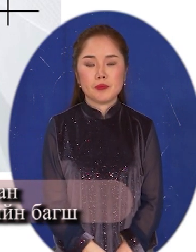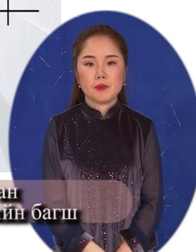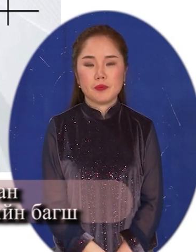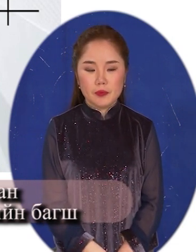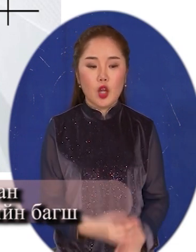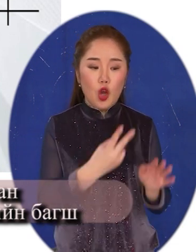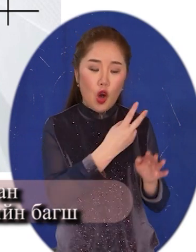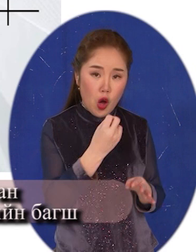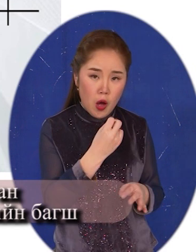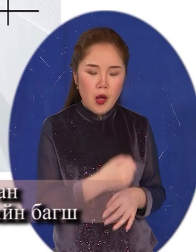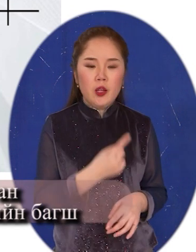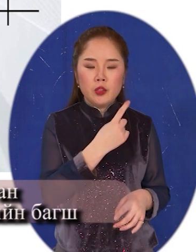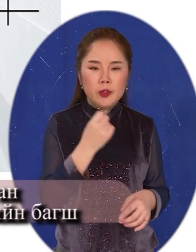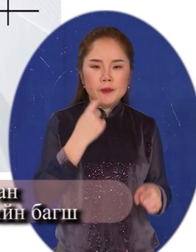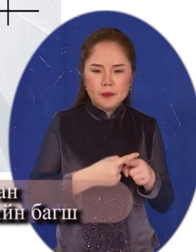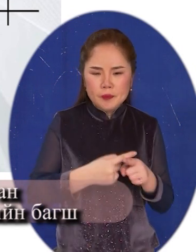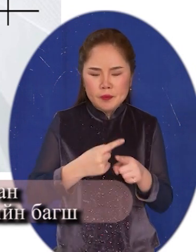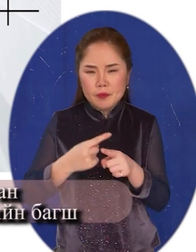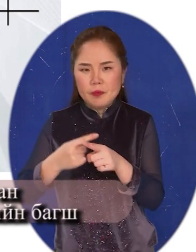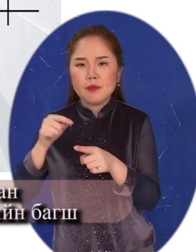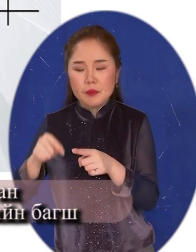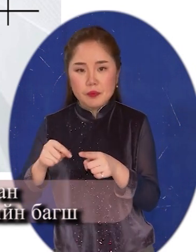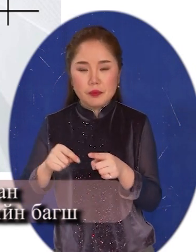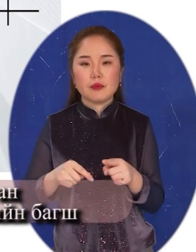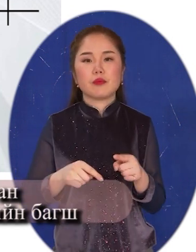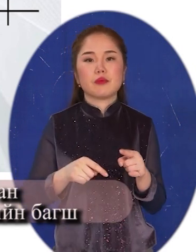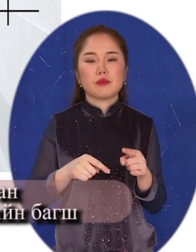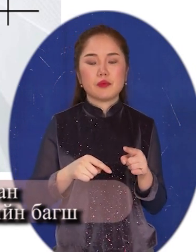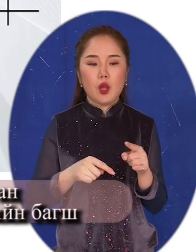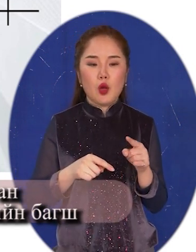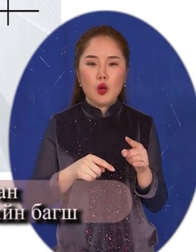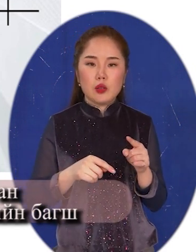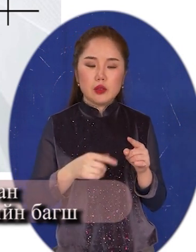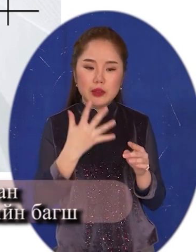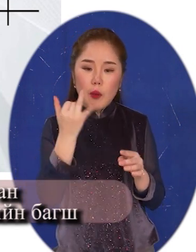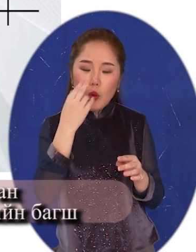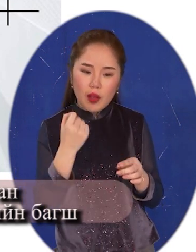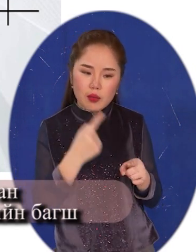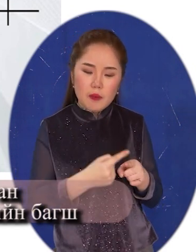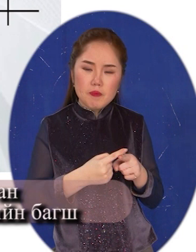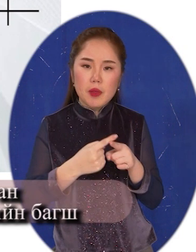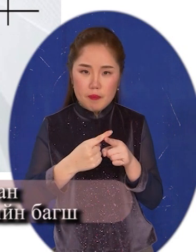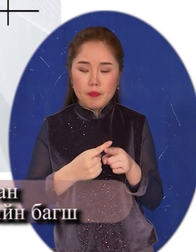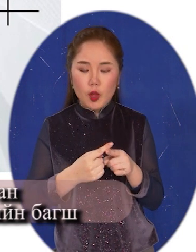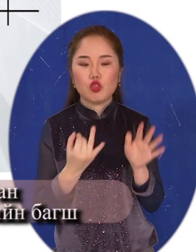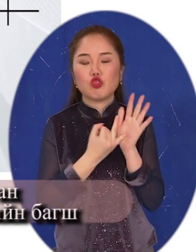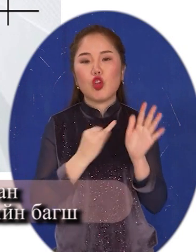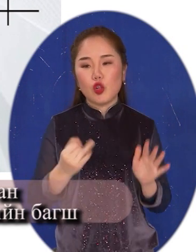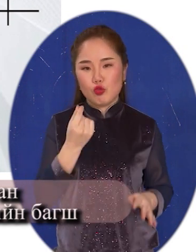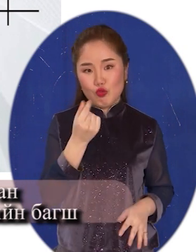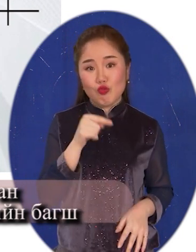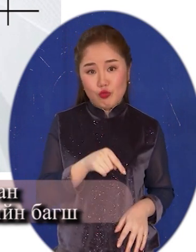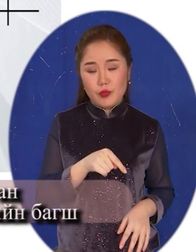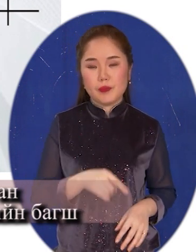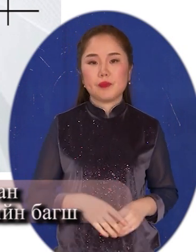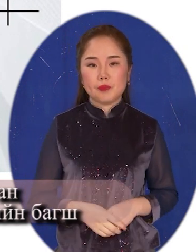Beş günge 100 tögürükti qosqanda 700 tögürük bolıptı. 200-ge 100-ді қосып, оған қайта 100-ді қосып, 5 рет